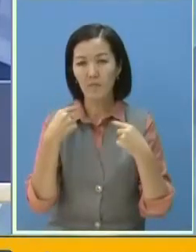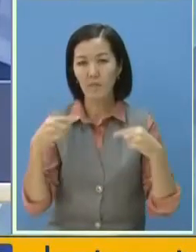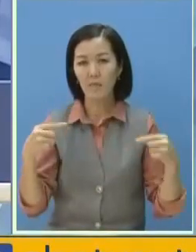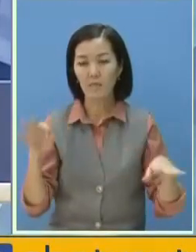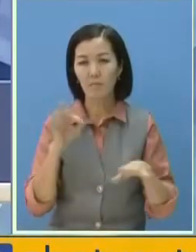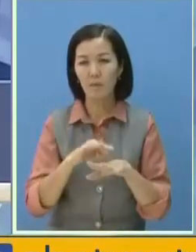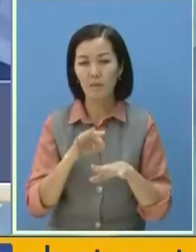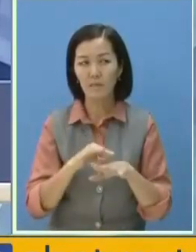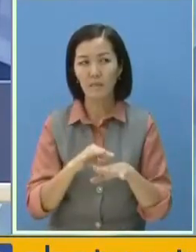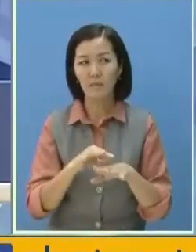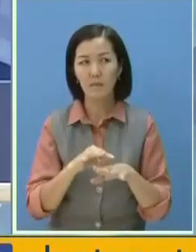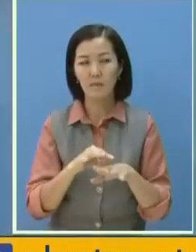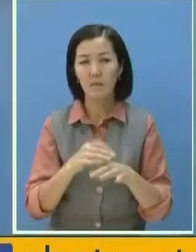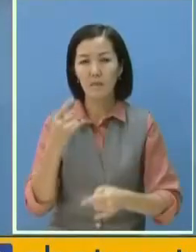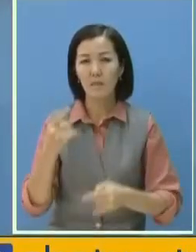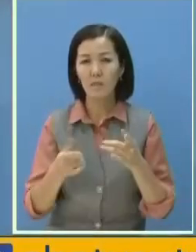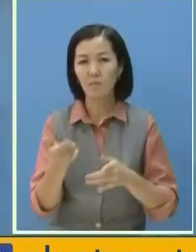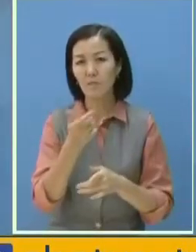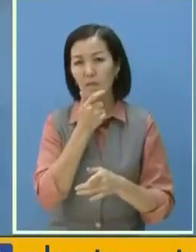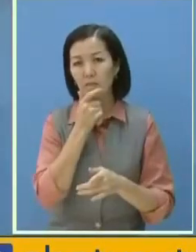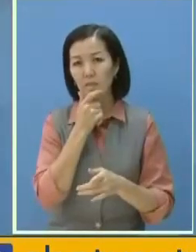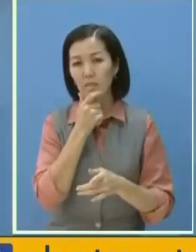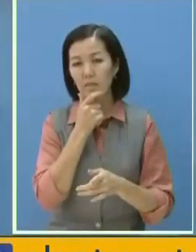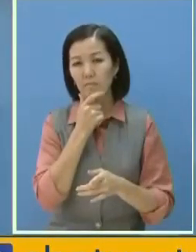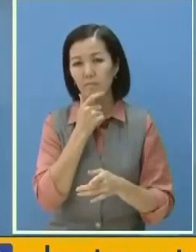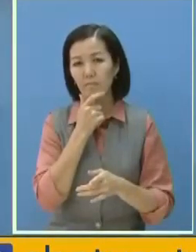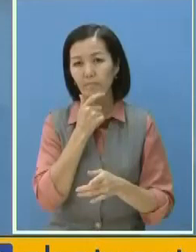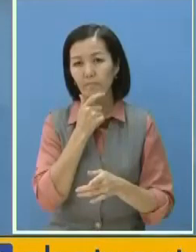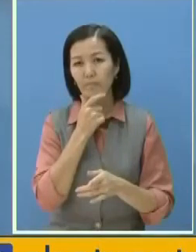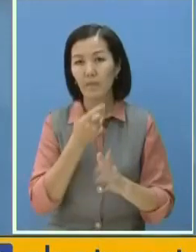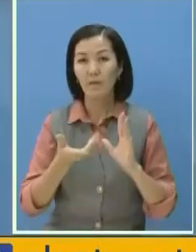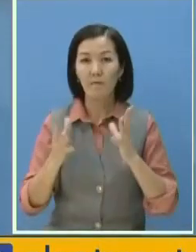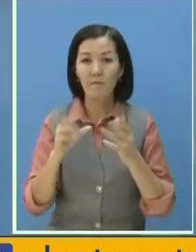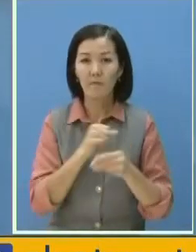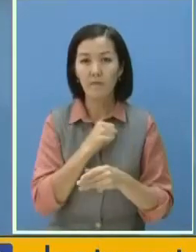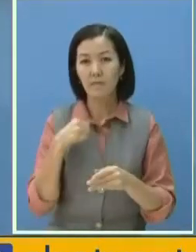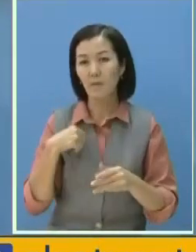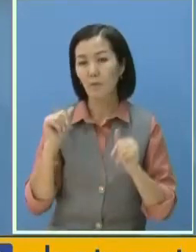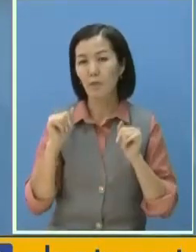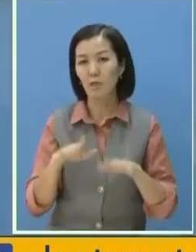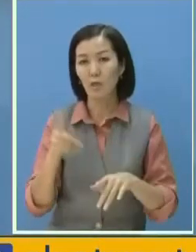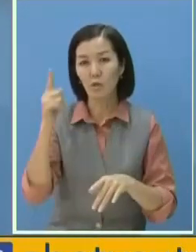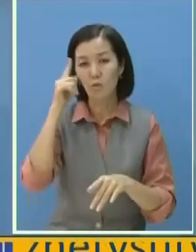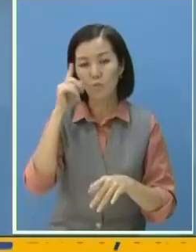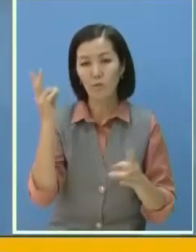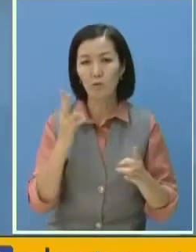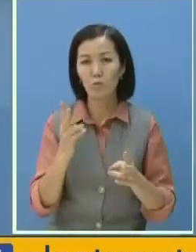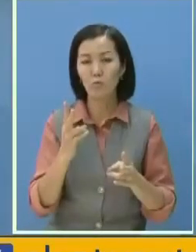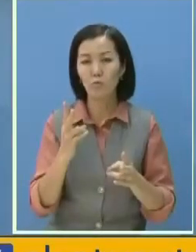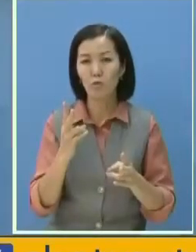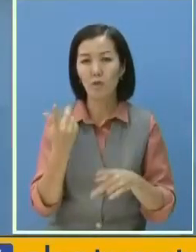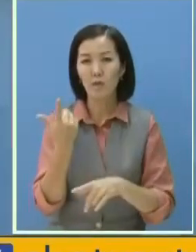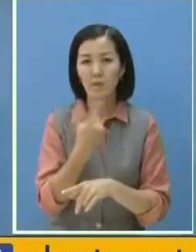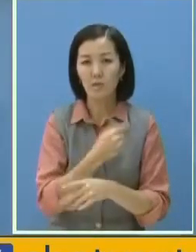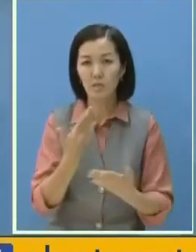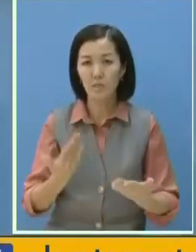заболеваний. Ну, а нашим телезрителям хотел бы сказать только одно. Делайте выводы, господа, и думайте, что нам ближе, наша жизнь